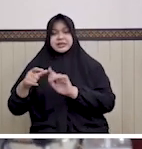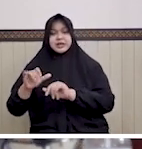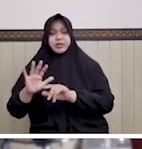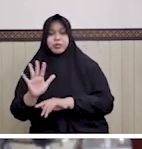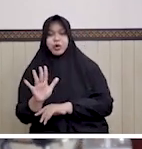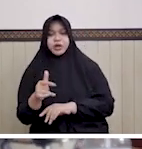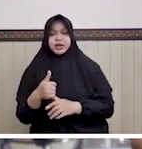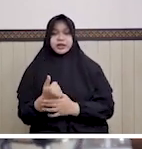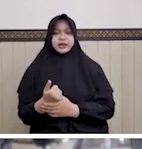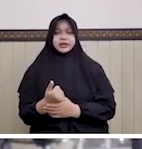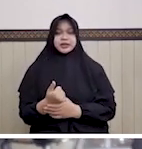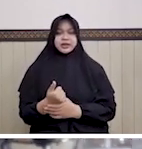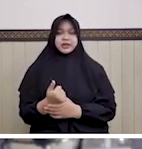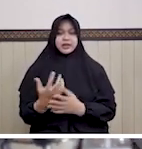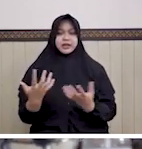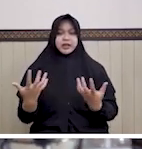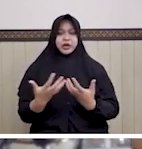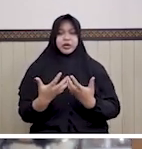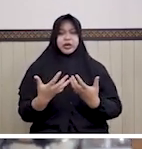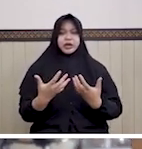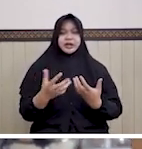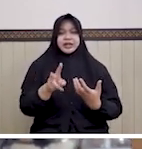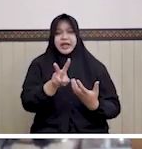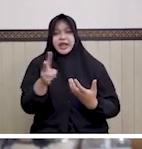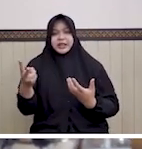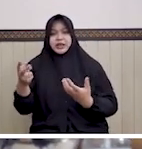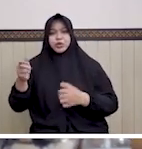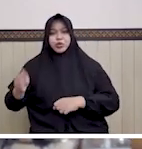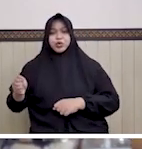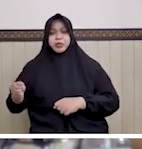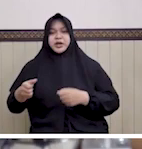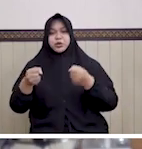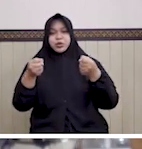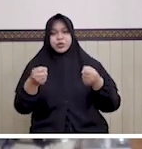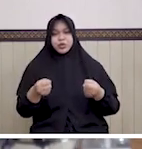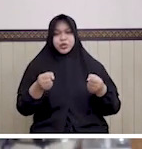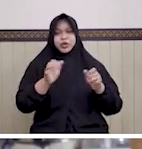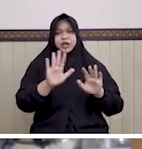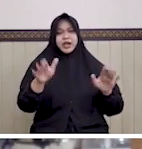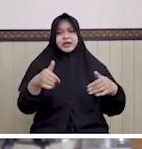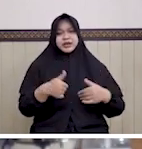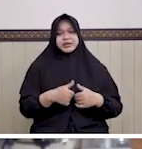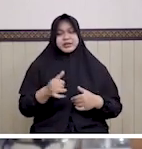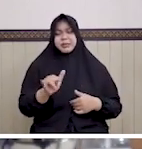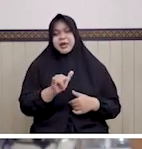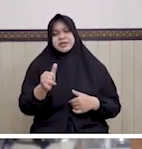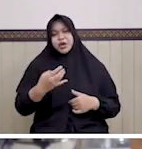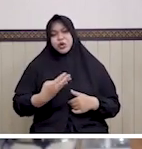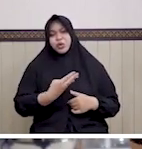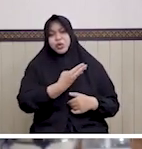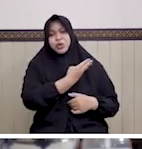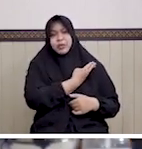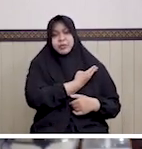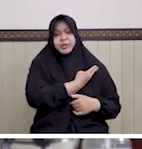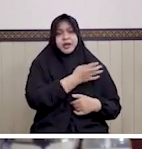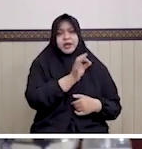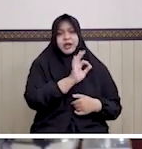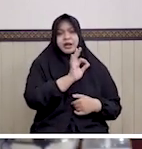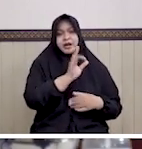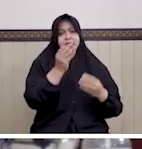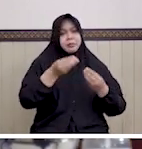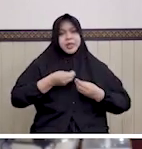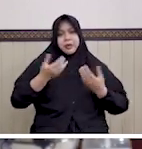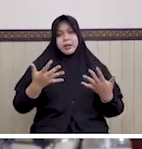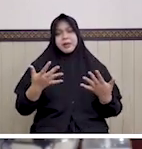misalnya di tissue Side Ardan dengan Hukuman kurungan sama aja korban juga nggak ada nggak ada untungnya apa-apa tapi setidaknya kamu diperberat lah kan gitu